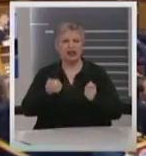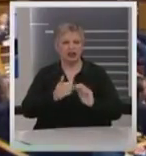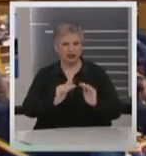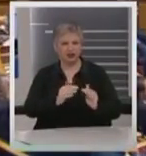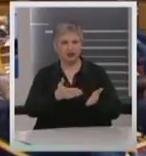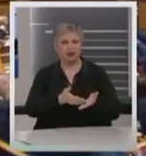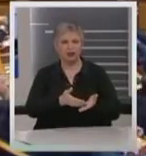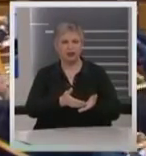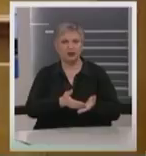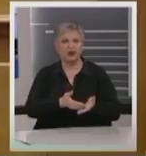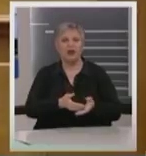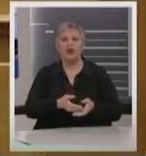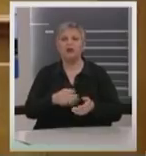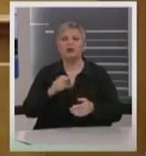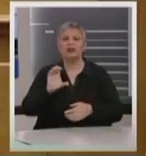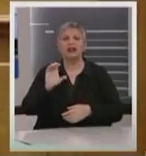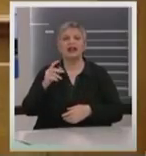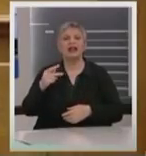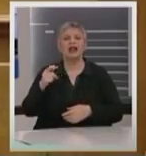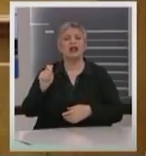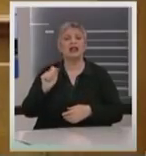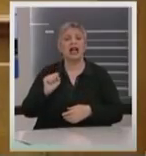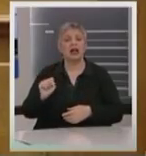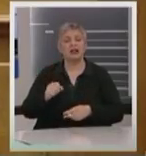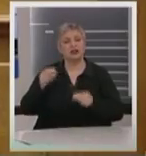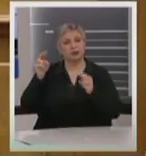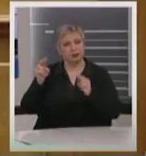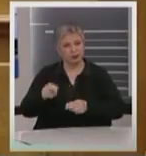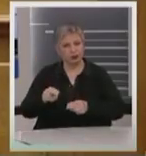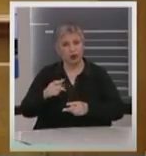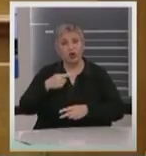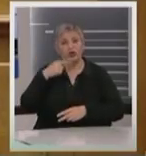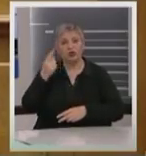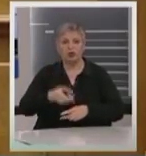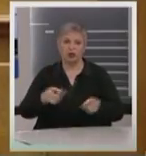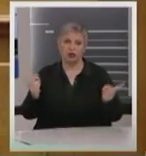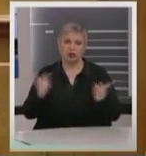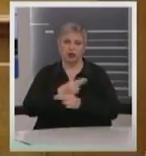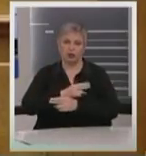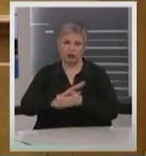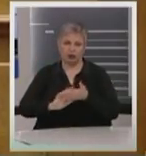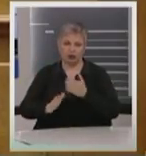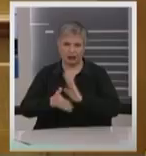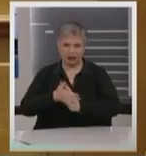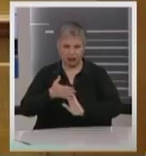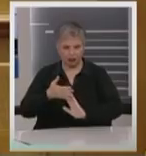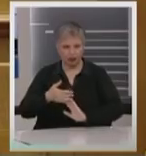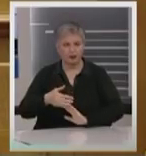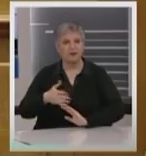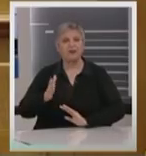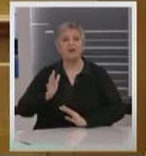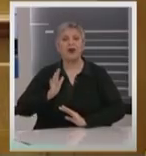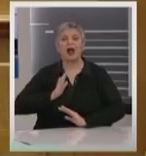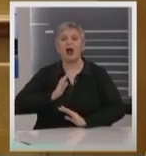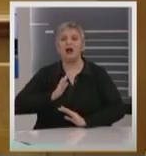Κόψατε το ΕΚΑΣ. Θα το καταργήσετε τελείως τον επόμενο χρόνο. Μειώθηκαν οι δικαιούχοι και τα